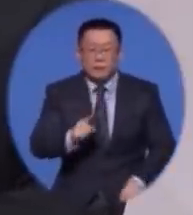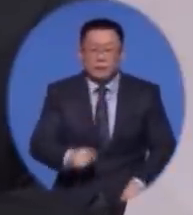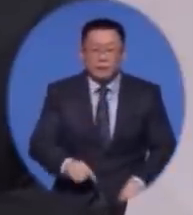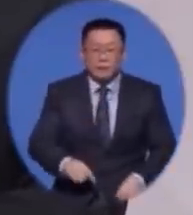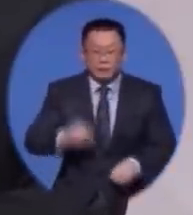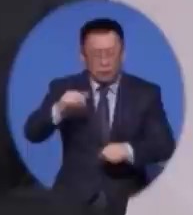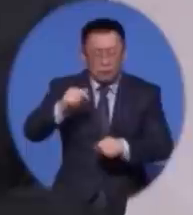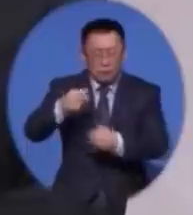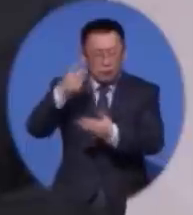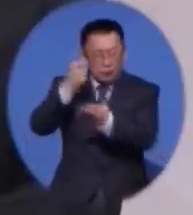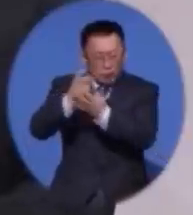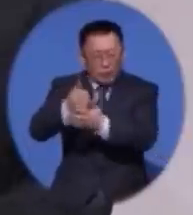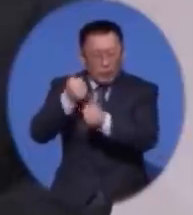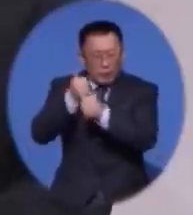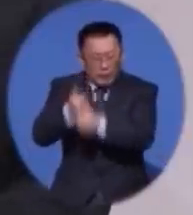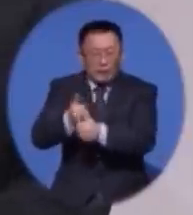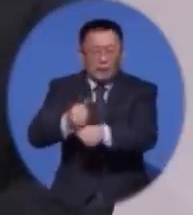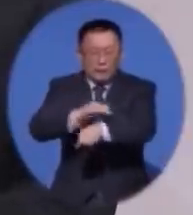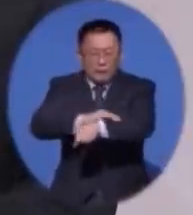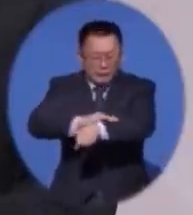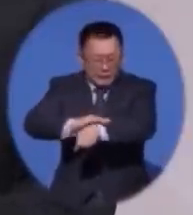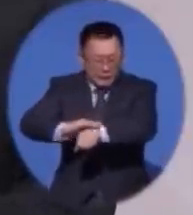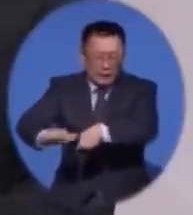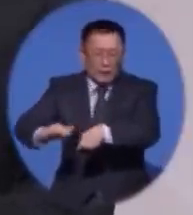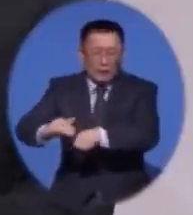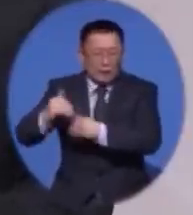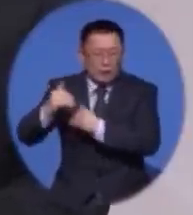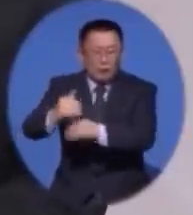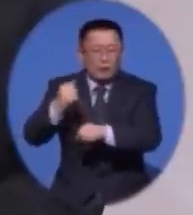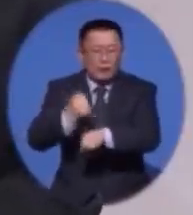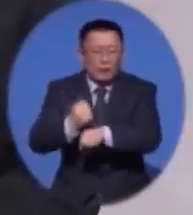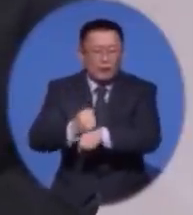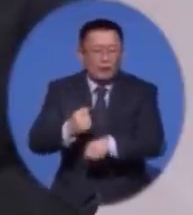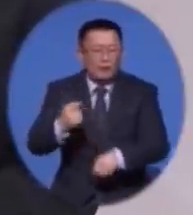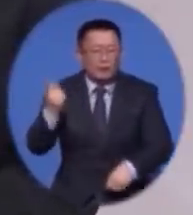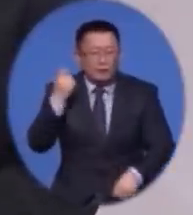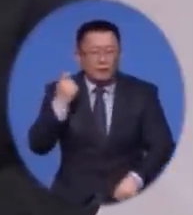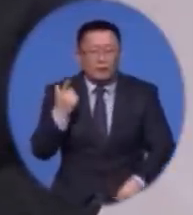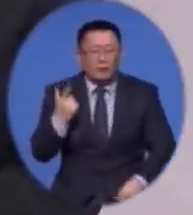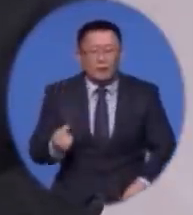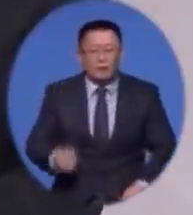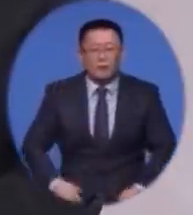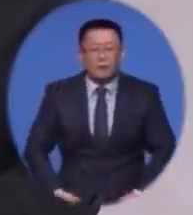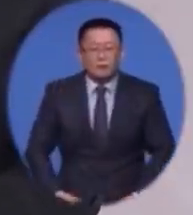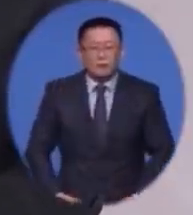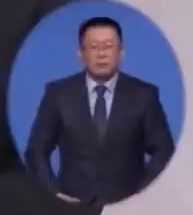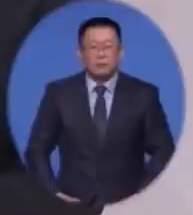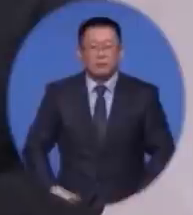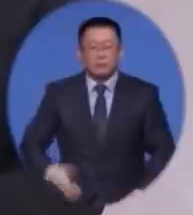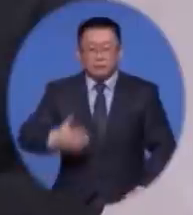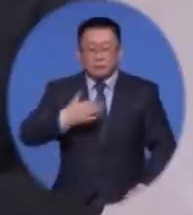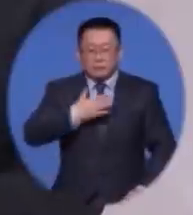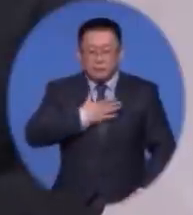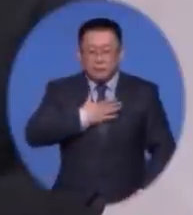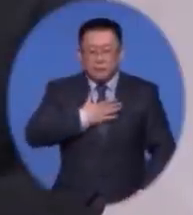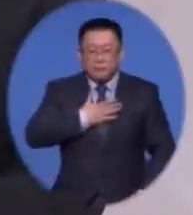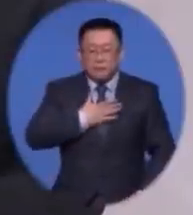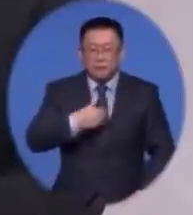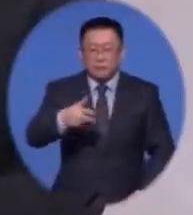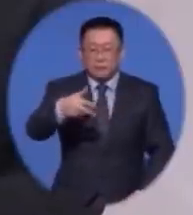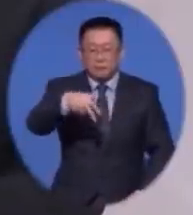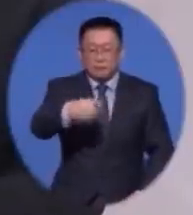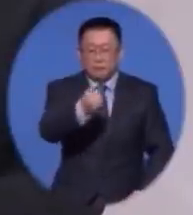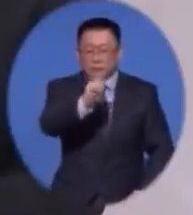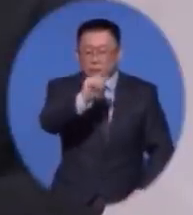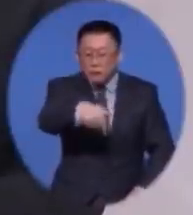아주 매뉴얼대로 잘 그걸 아주 충실히 이행한다 어휴, 이런 생각이 좀 뭐. 듭니다. 저는 하여튼 이 조국